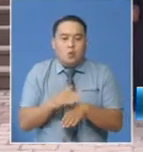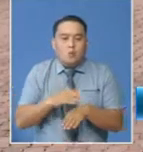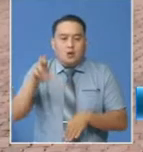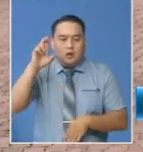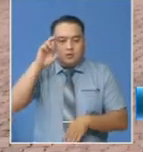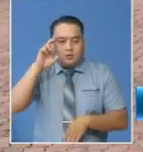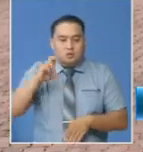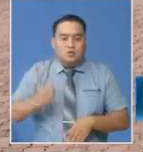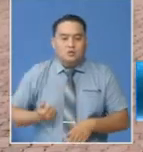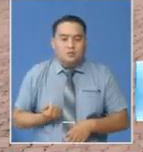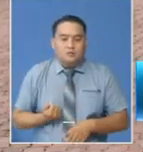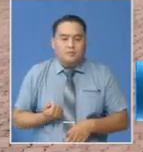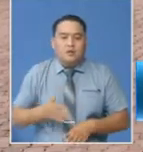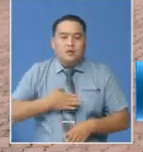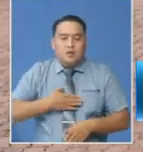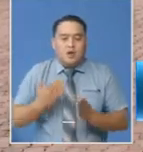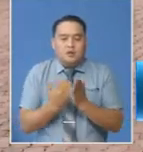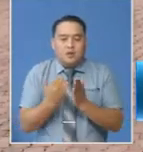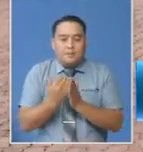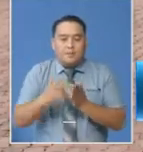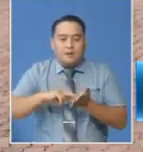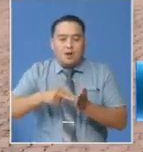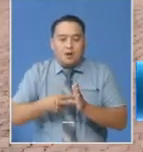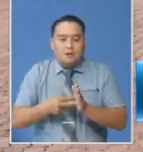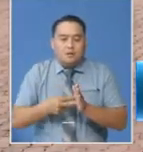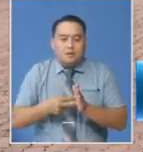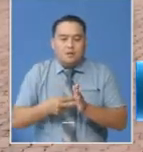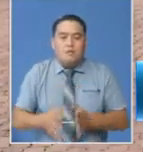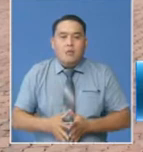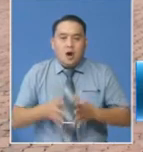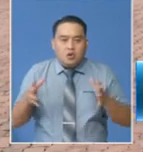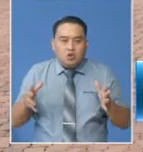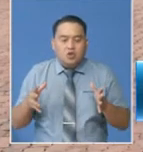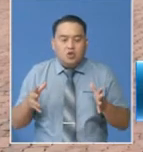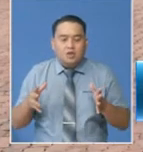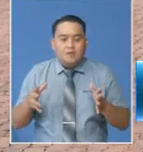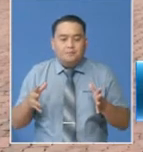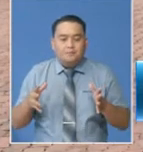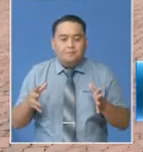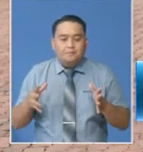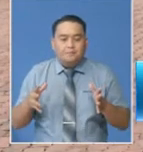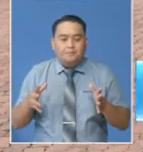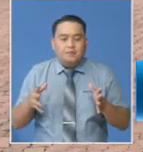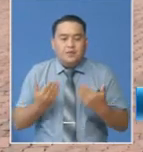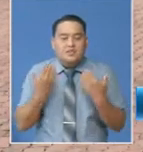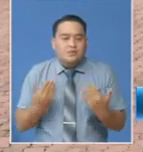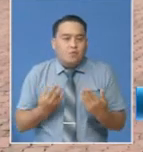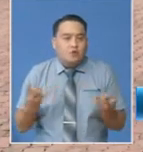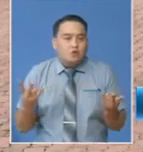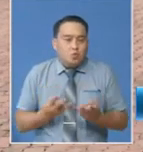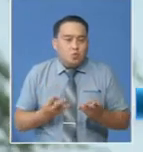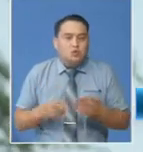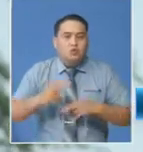стран. Наши перспективы настолько они большие, огромные. И сегодня нужно это